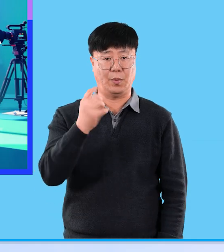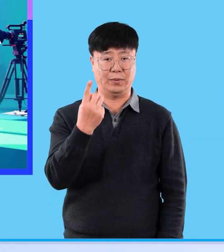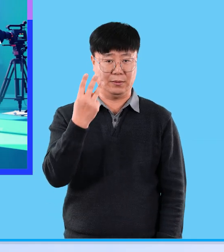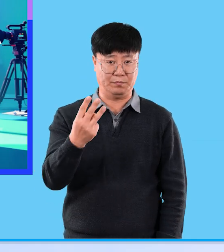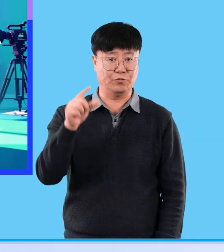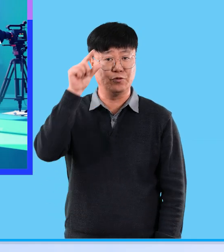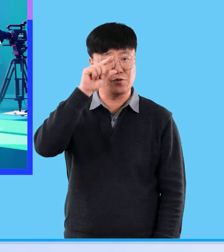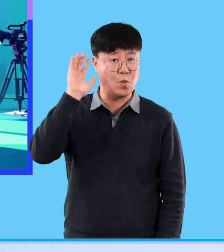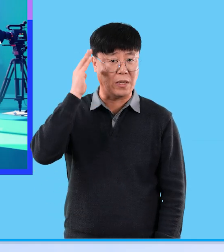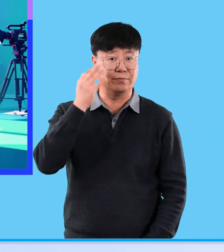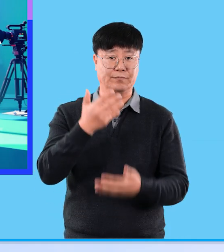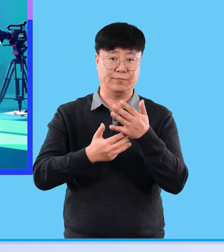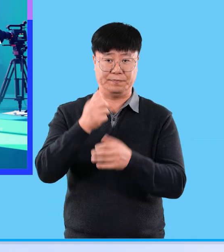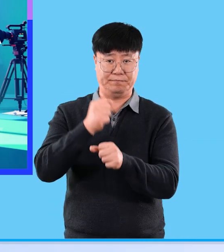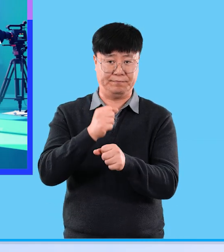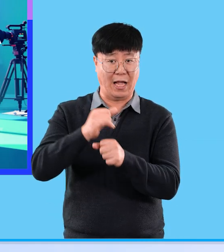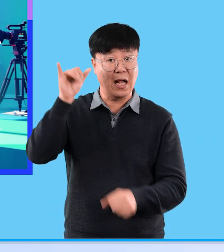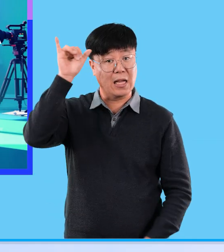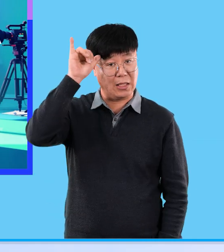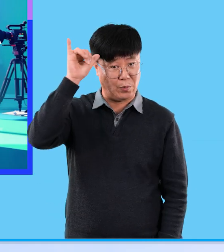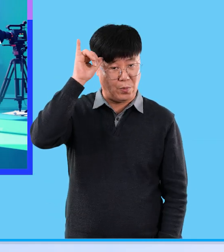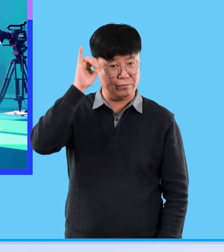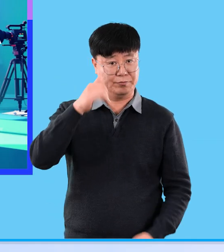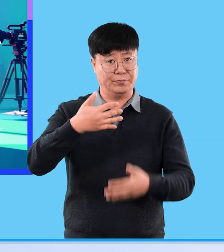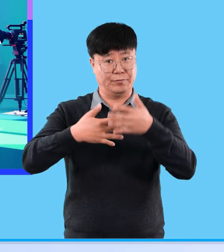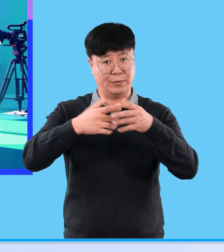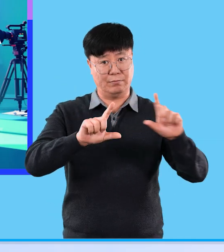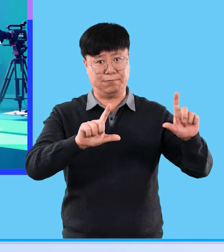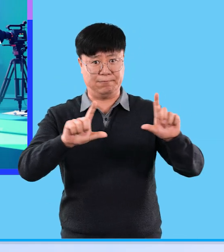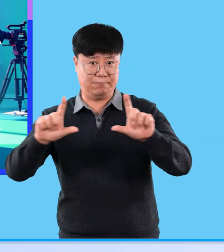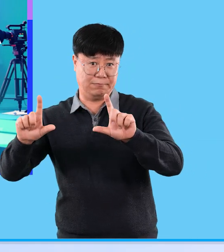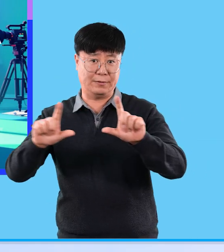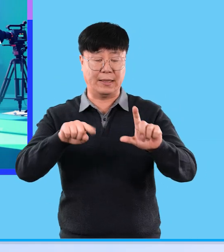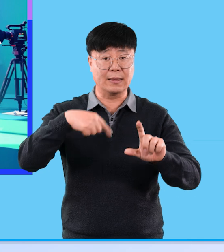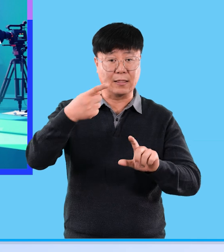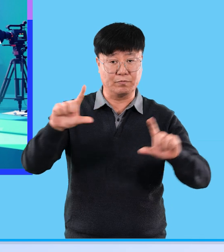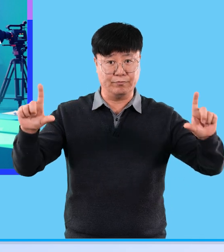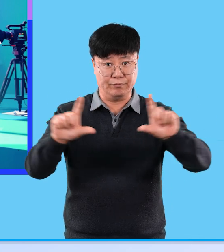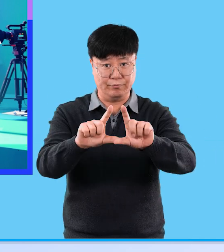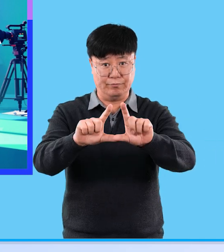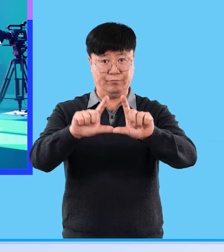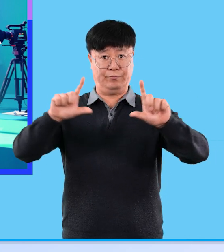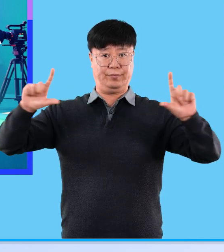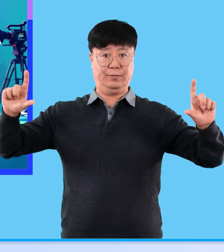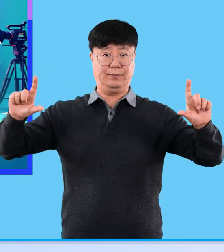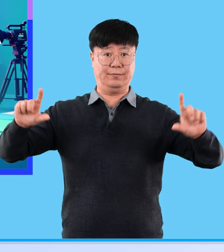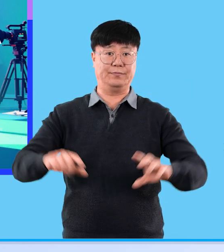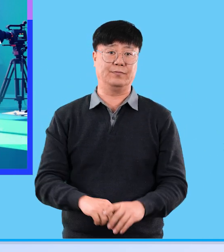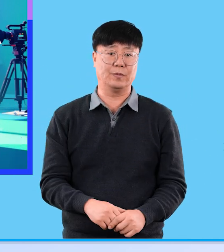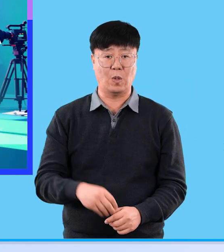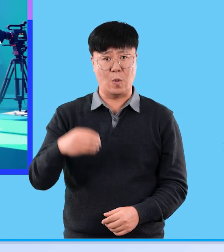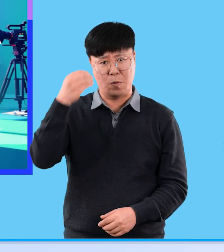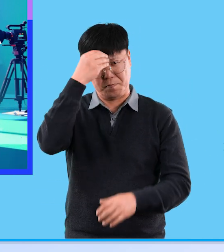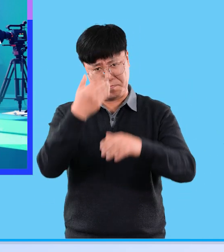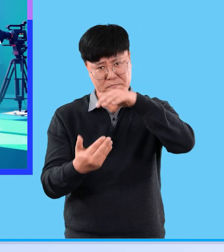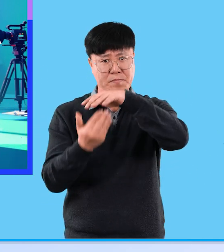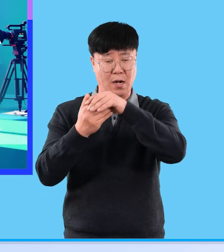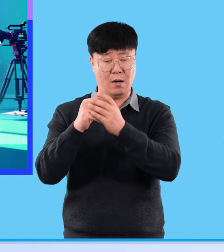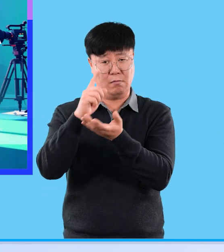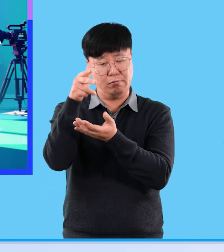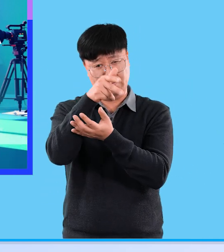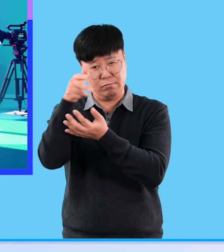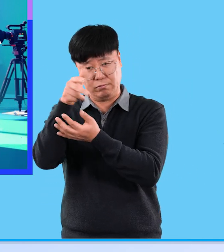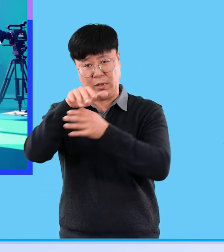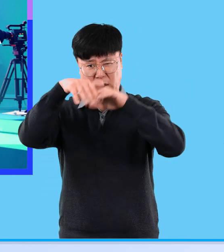구글의 최신 영상 생성 AI로 카메라 무빙, 그다음 줌인, 줌아웃 고급